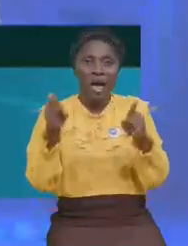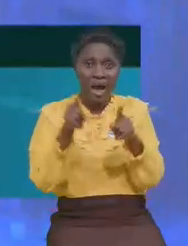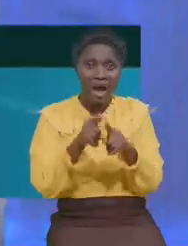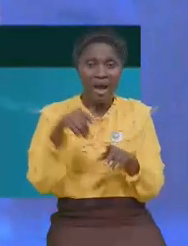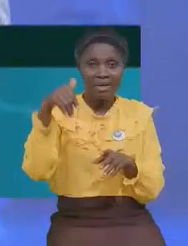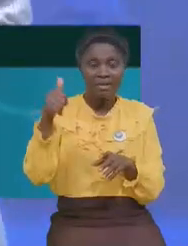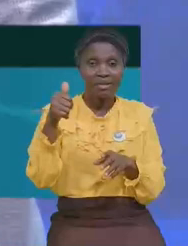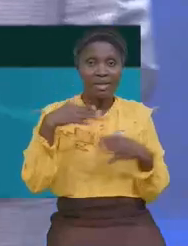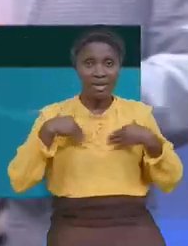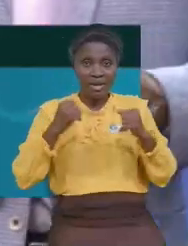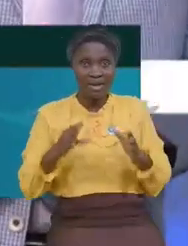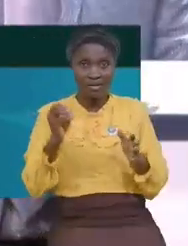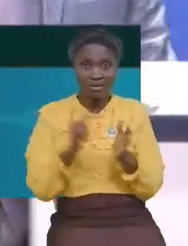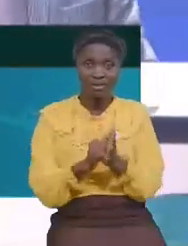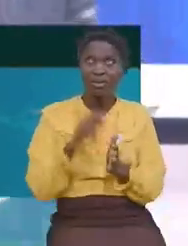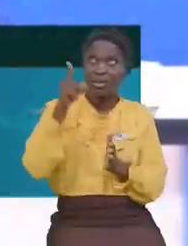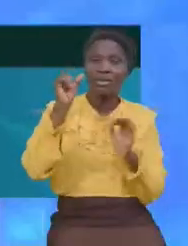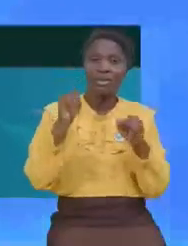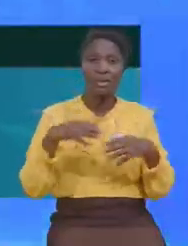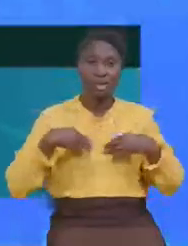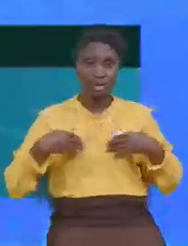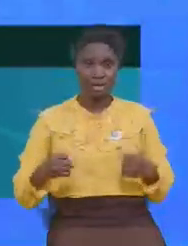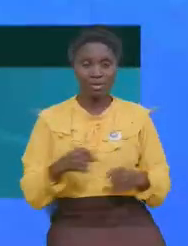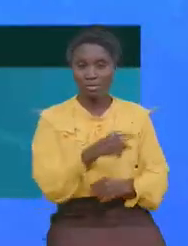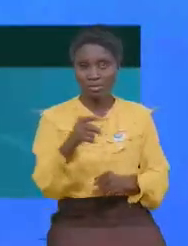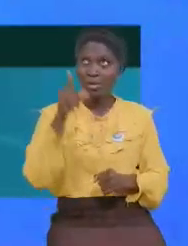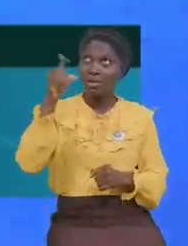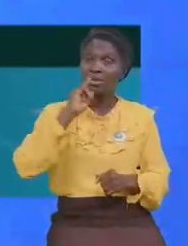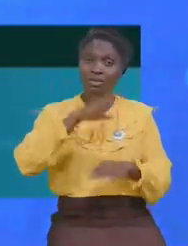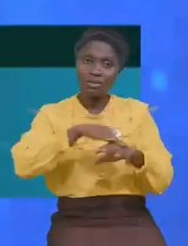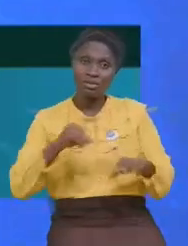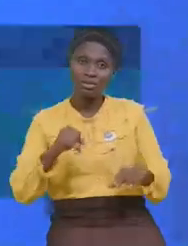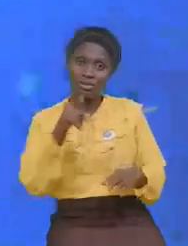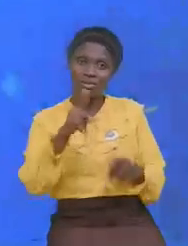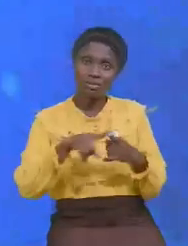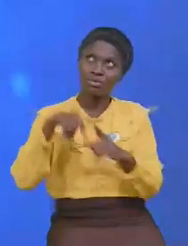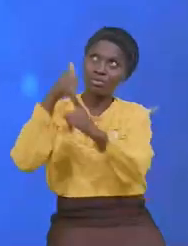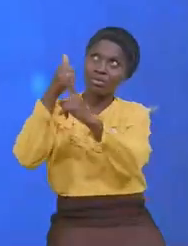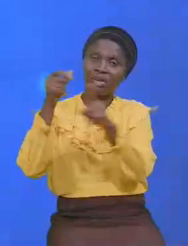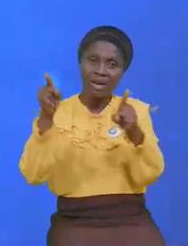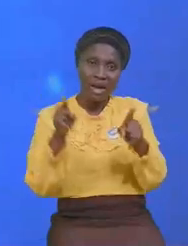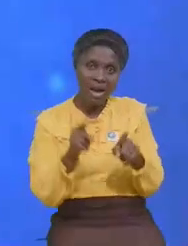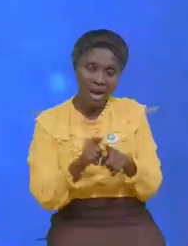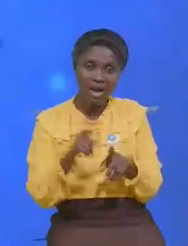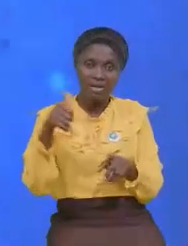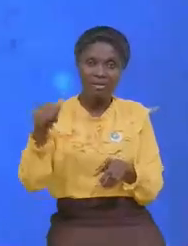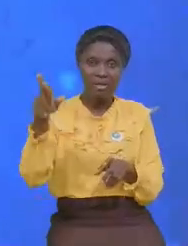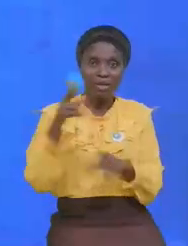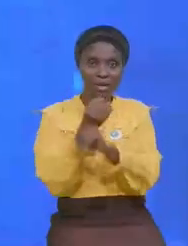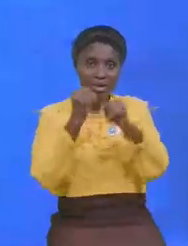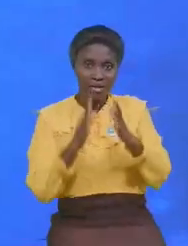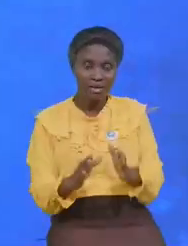guérisseur, pour te guérir. Il t'appelle à lui-même. En tant que